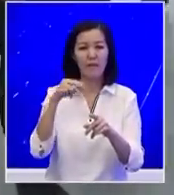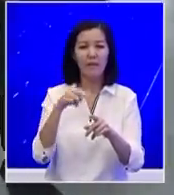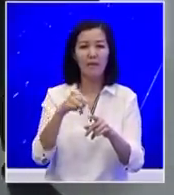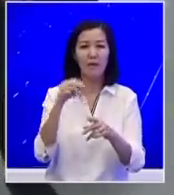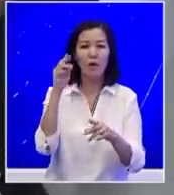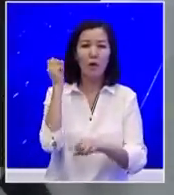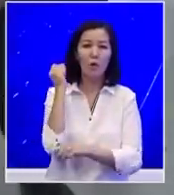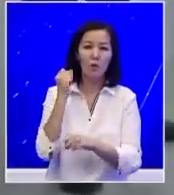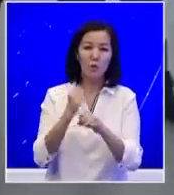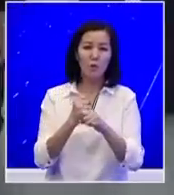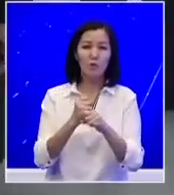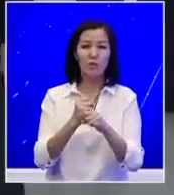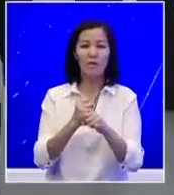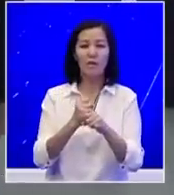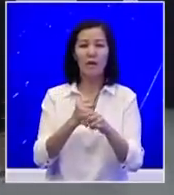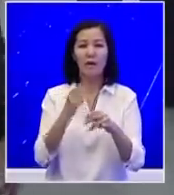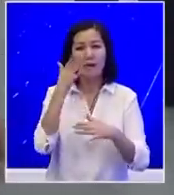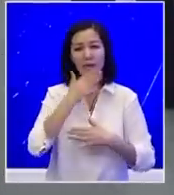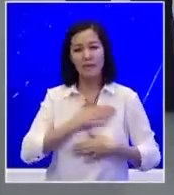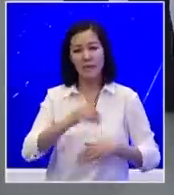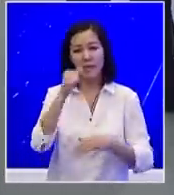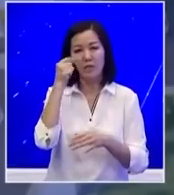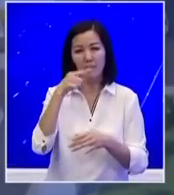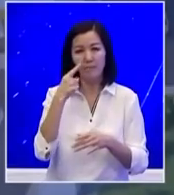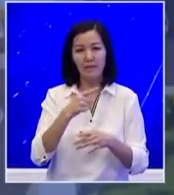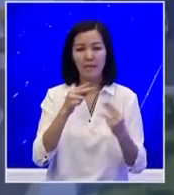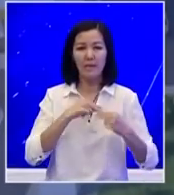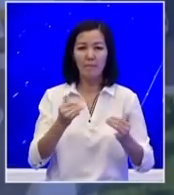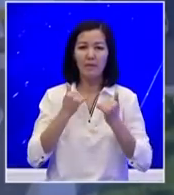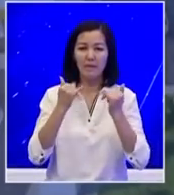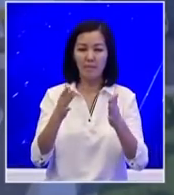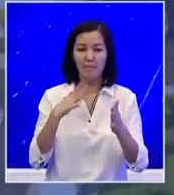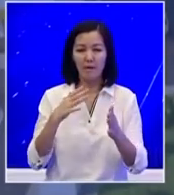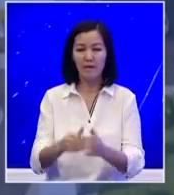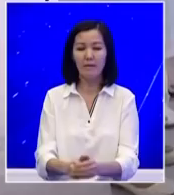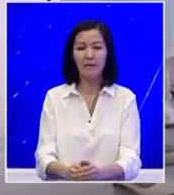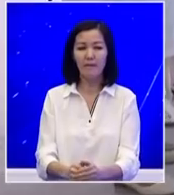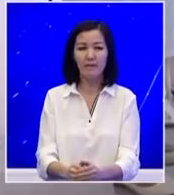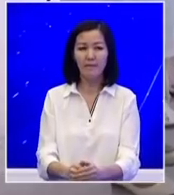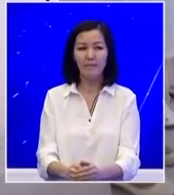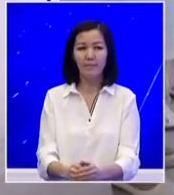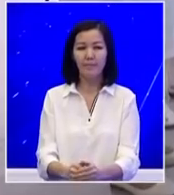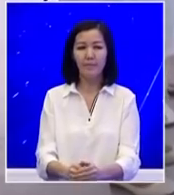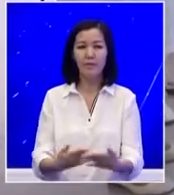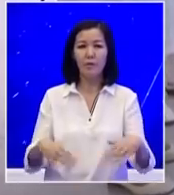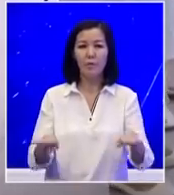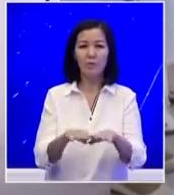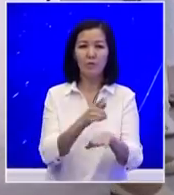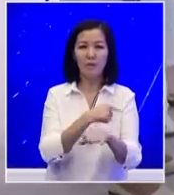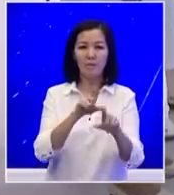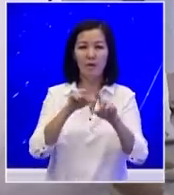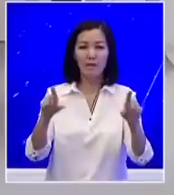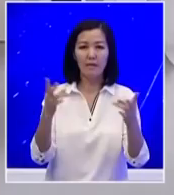құрылысшыларға ризашылық білдірді. Қасым Жомарт Тоқаев еңбектерін ерекше бағалады. Осындай емханалар бізге